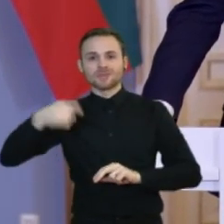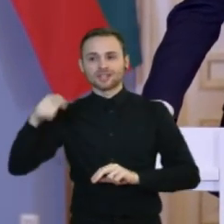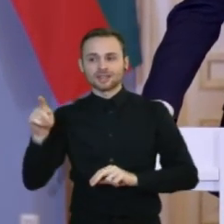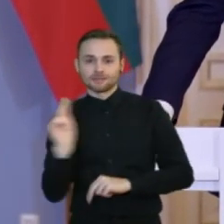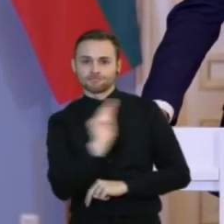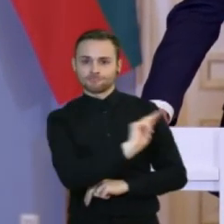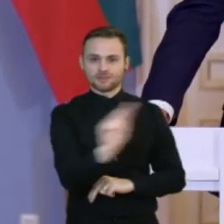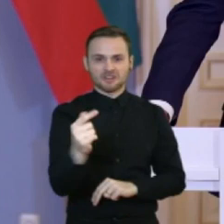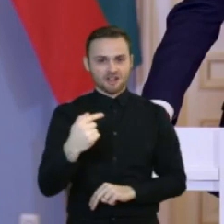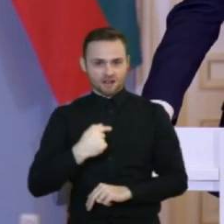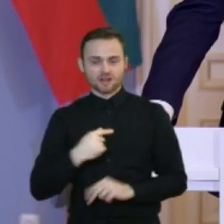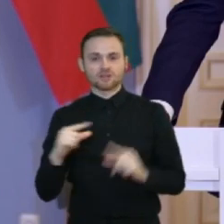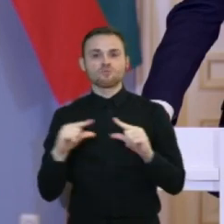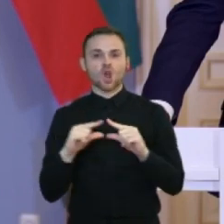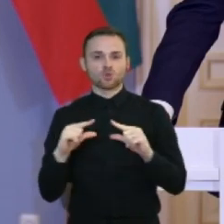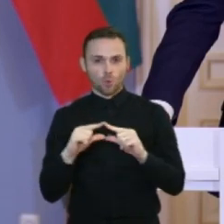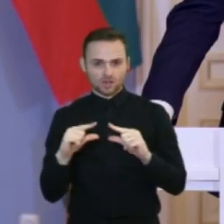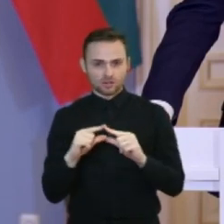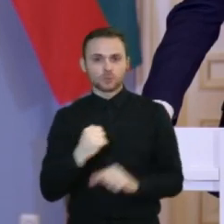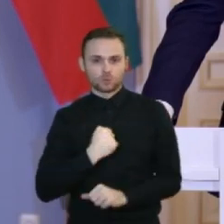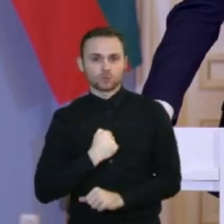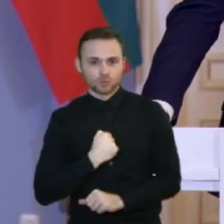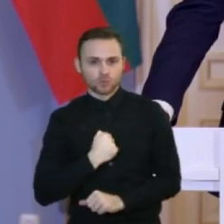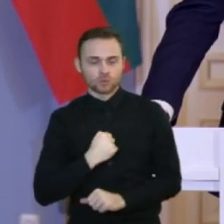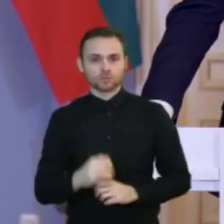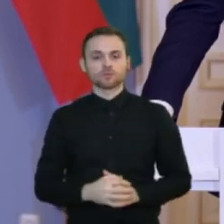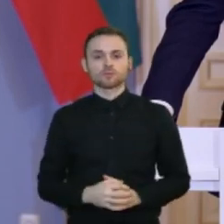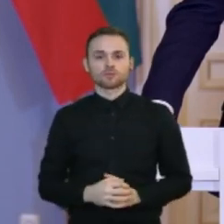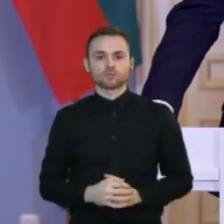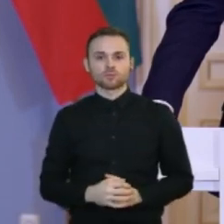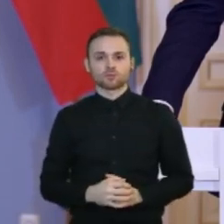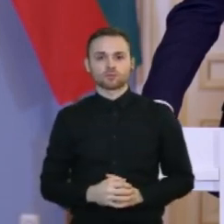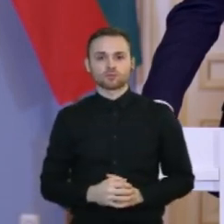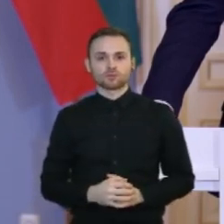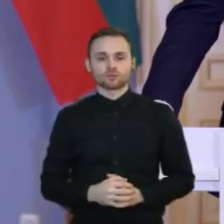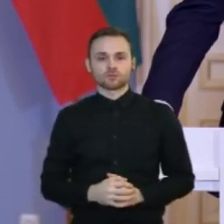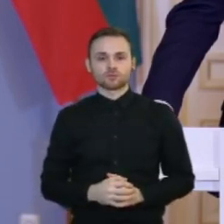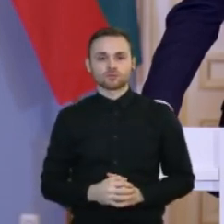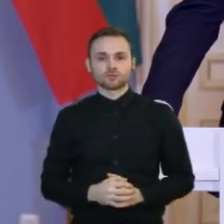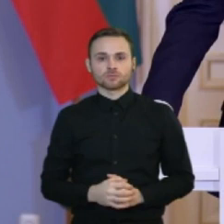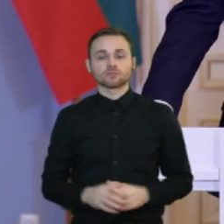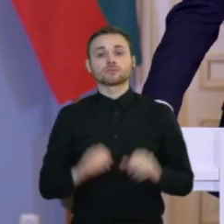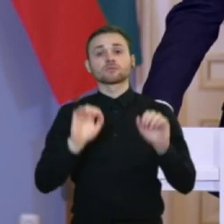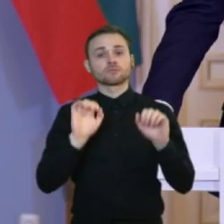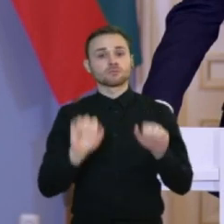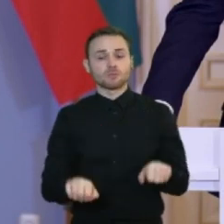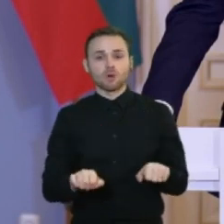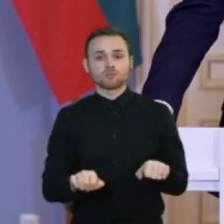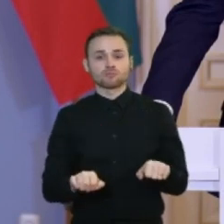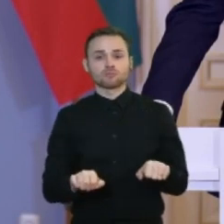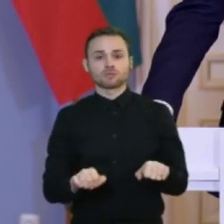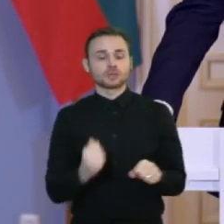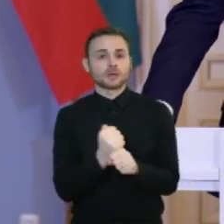ir, na, iš esmės, kaip vienintelį argumentą, kurį Rusija šiandieną ir turi. Bet, žinoma, į jį galima atsakyti tik vieningą poziciją